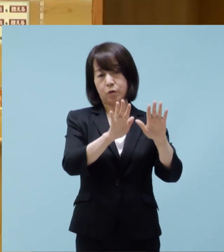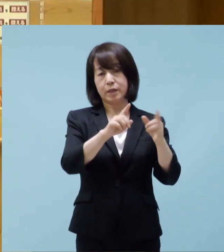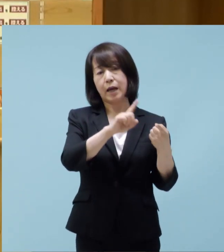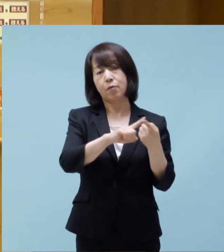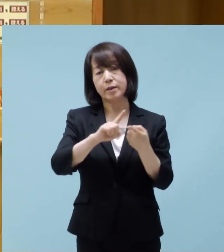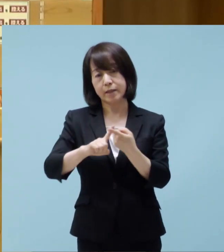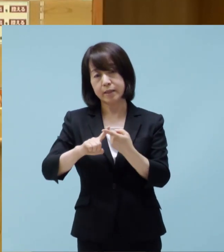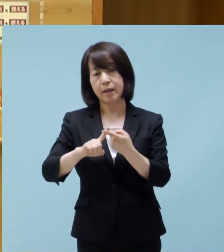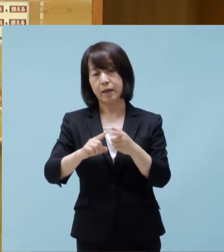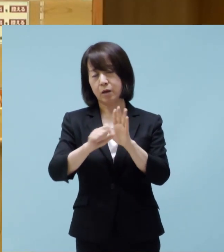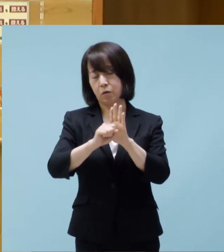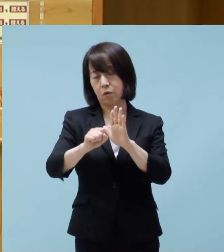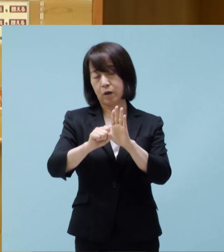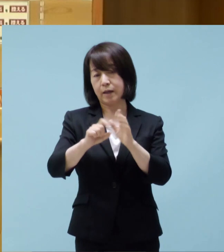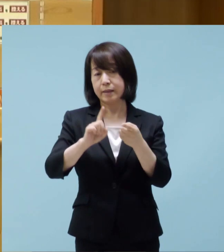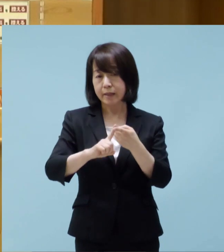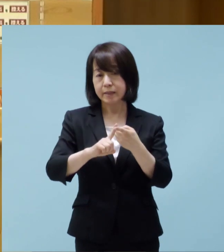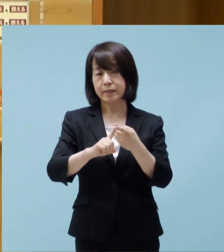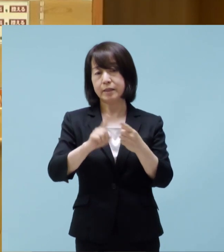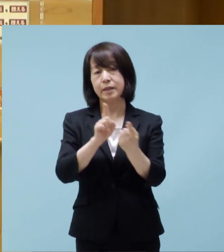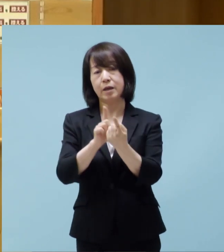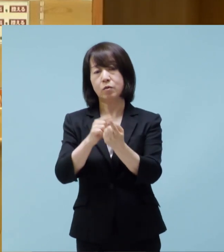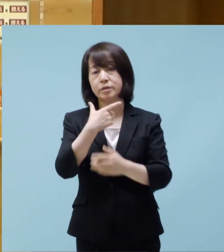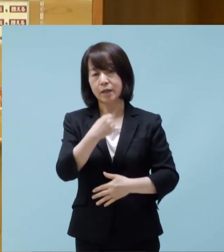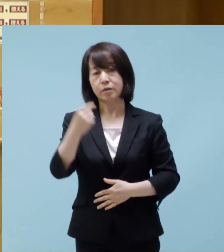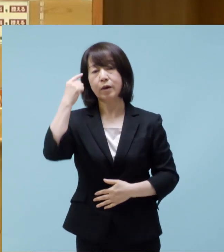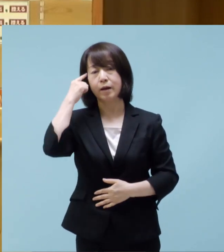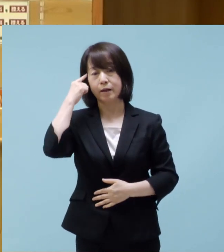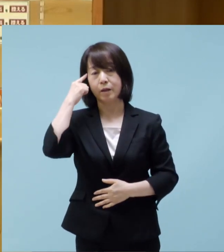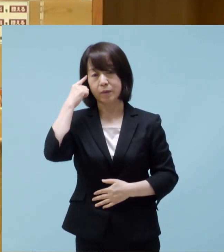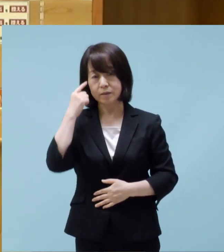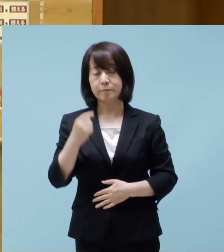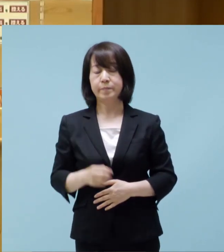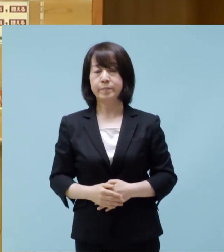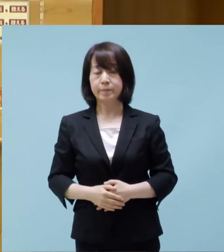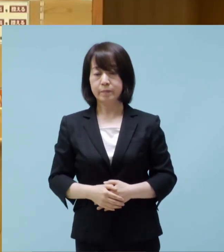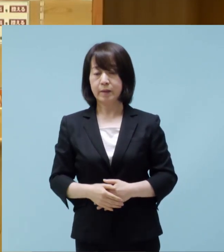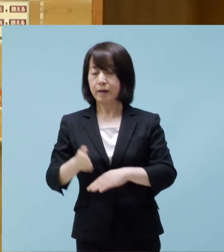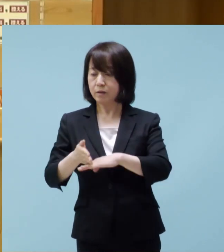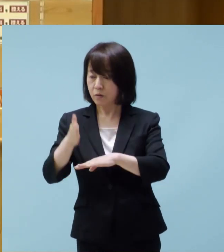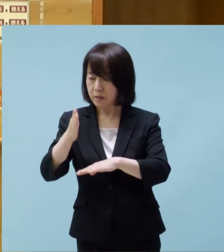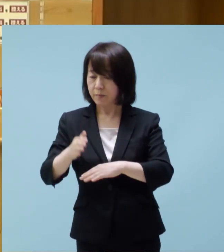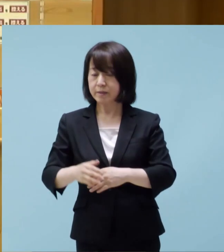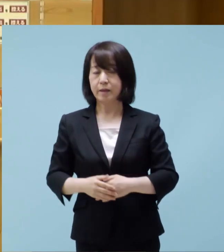に対応していきたいというふうに考えています。 ありがとうございました。 他にご質問ございますでしょうか？